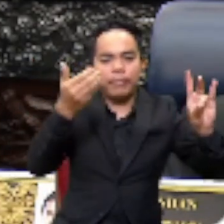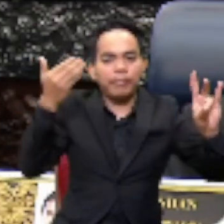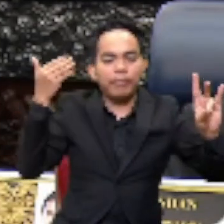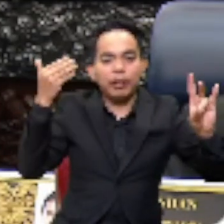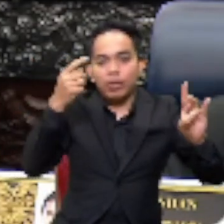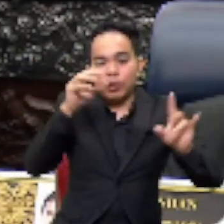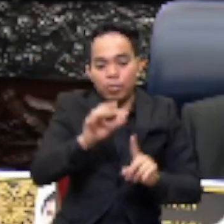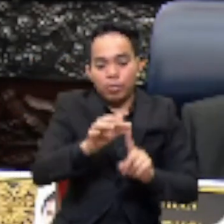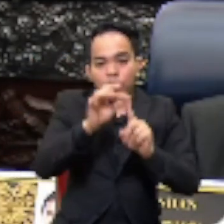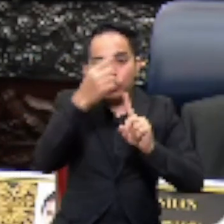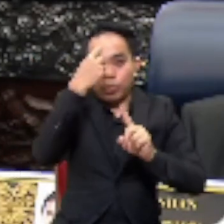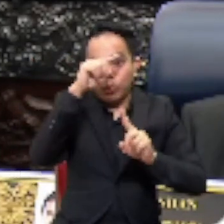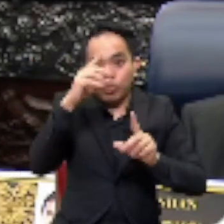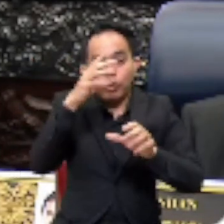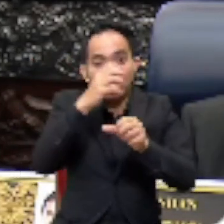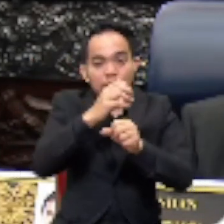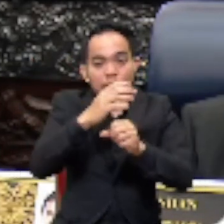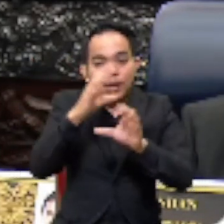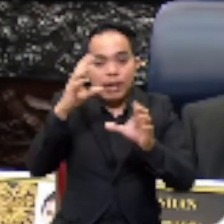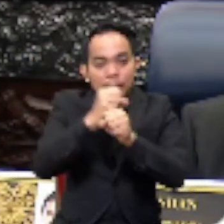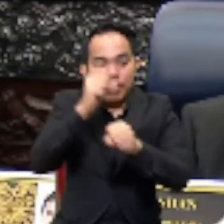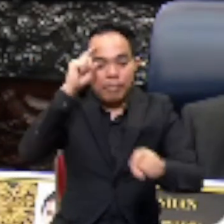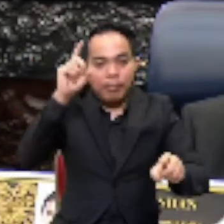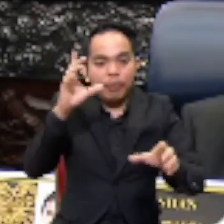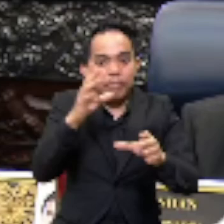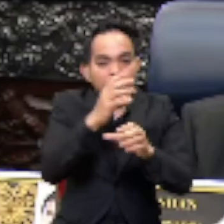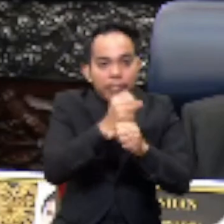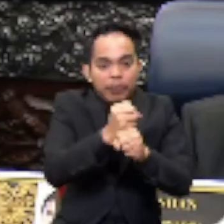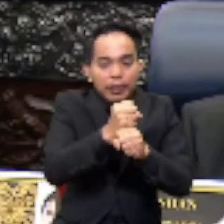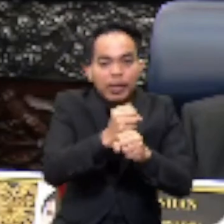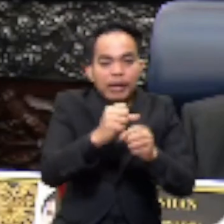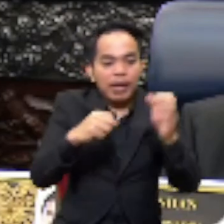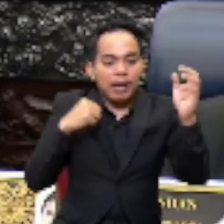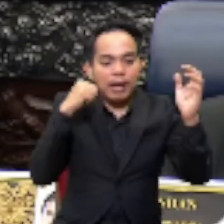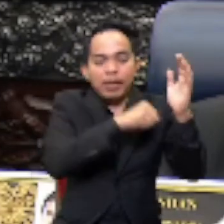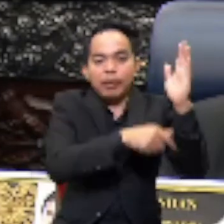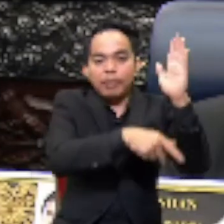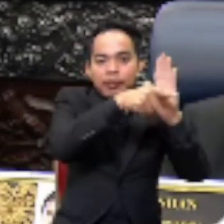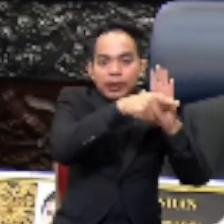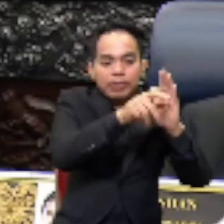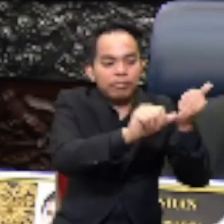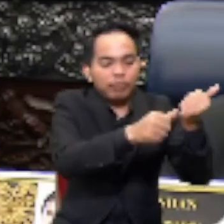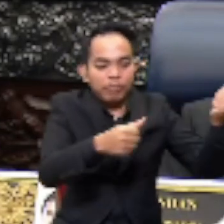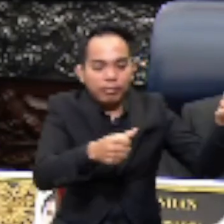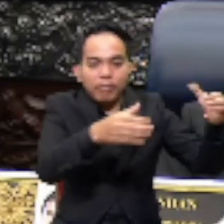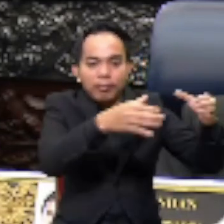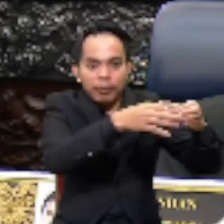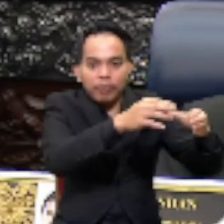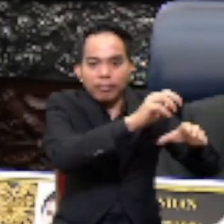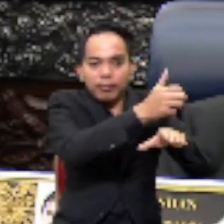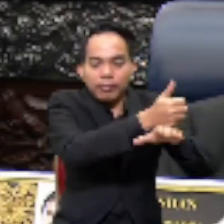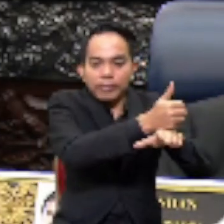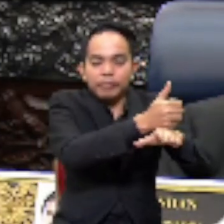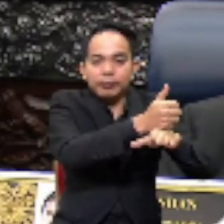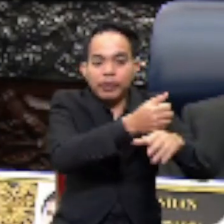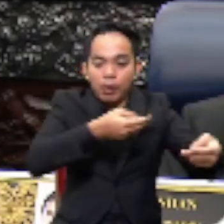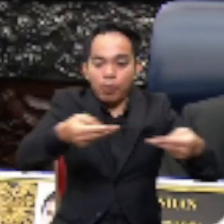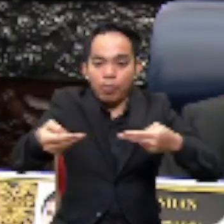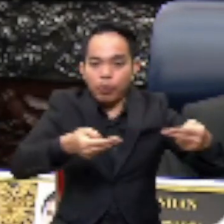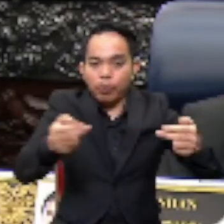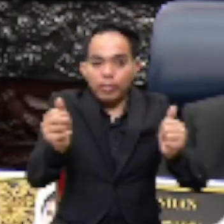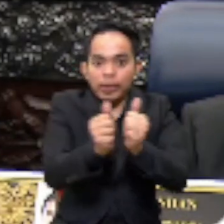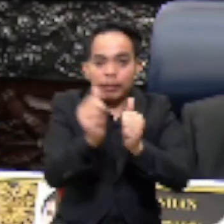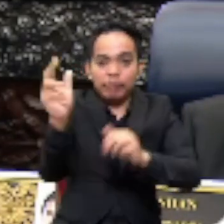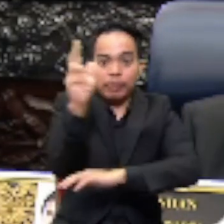khusus untuk mendapatkan pandangan dan sokongan ahli-ahli parlimen di dalam jawatankuasa khas untuk makluman sesi lebat urus bersama